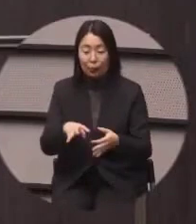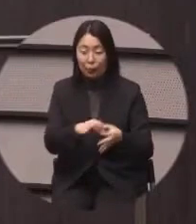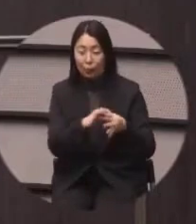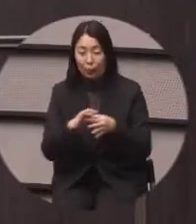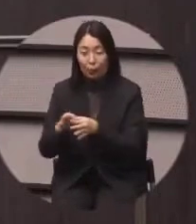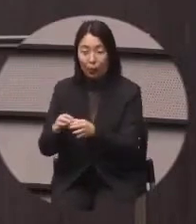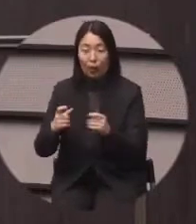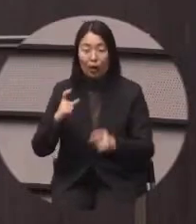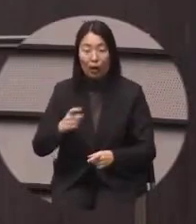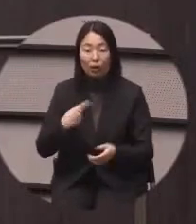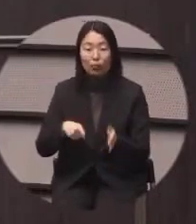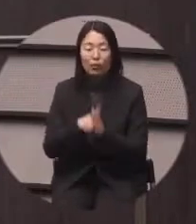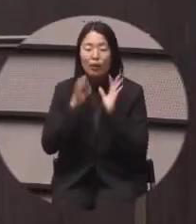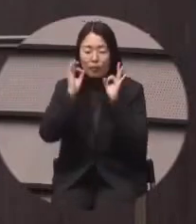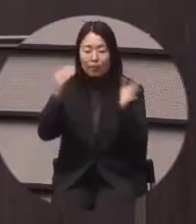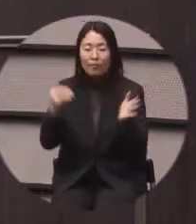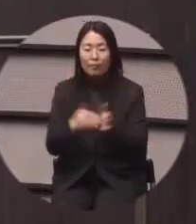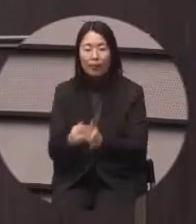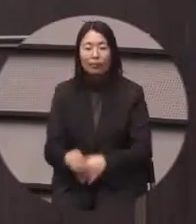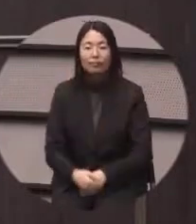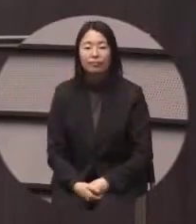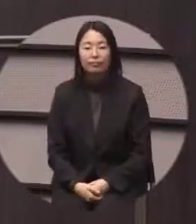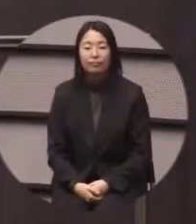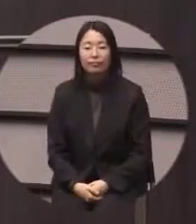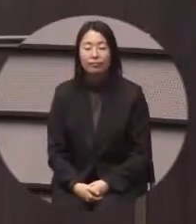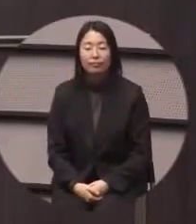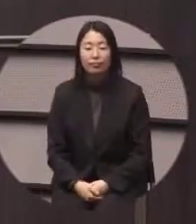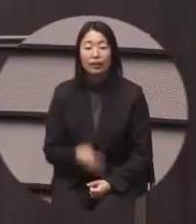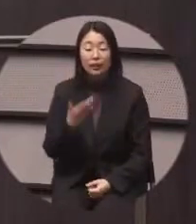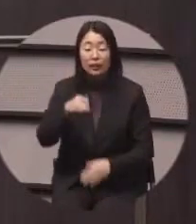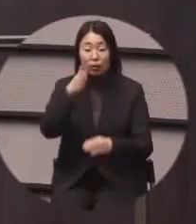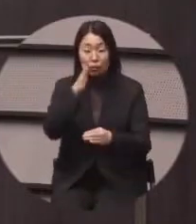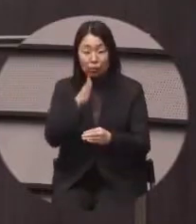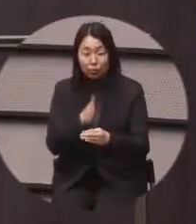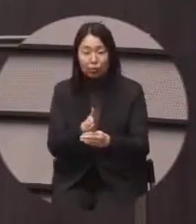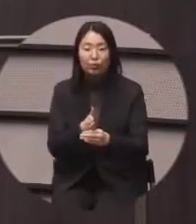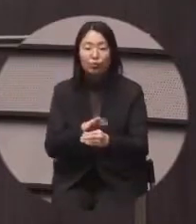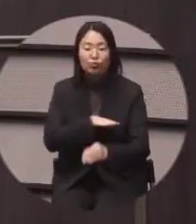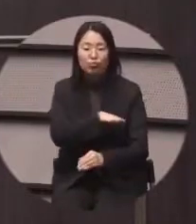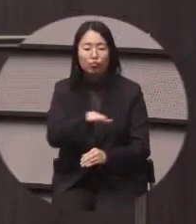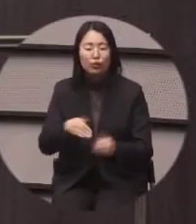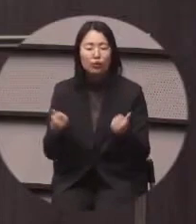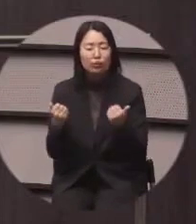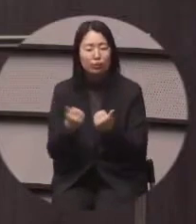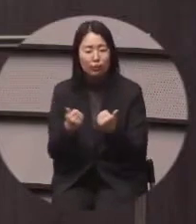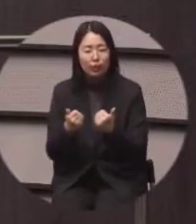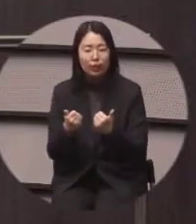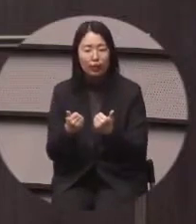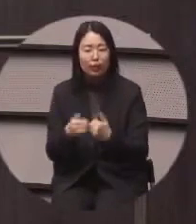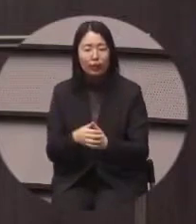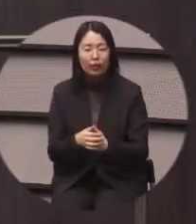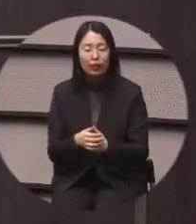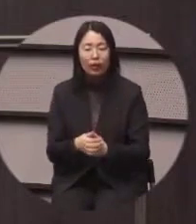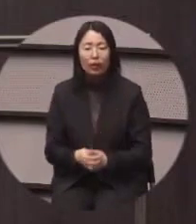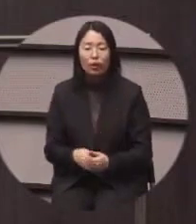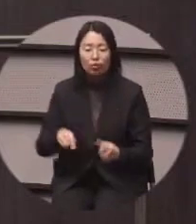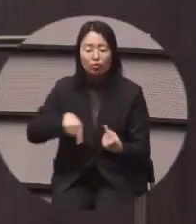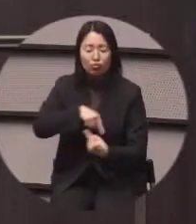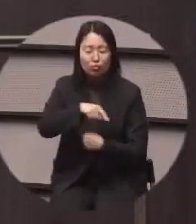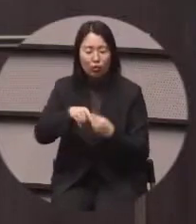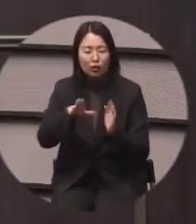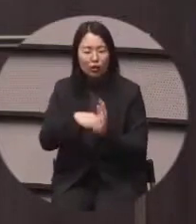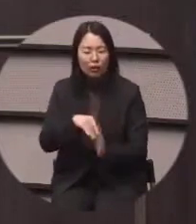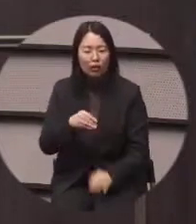데 이바지하였습니다. 이러한 과정 속에서 우리 의회에서는 운영상 미흡한